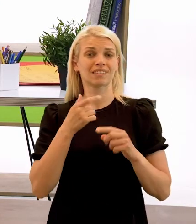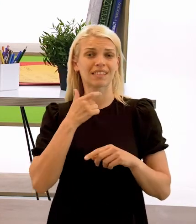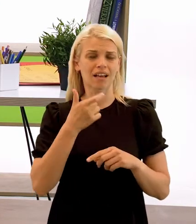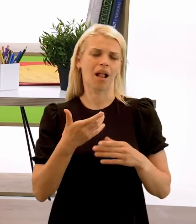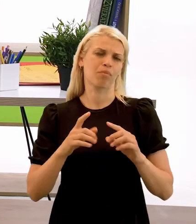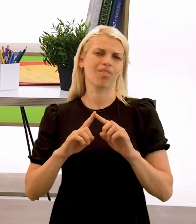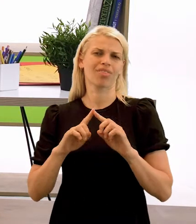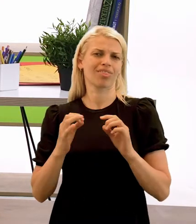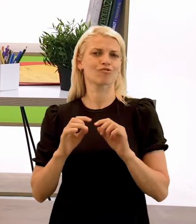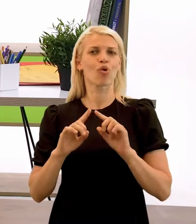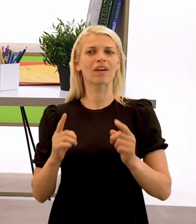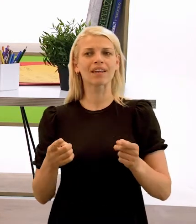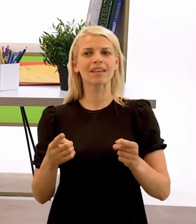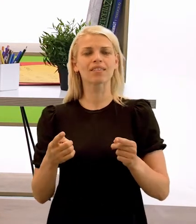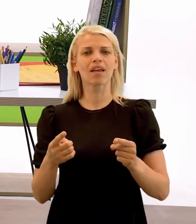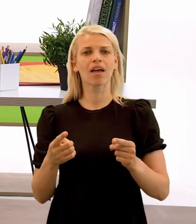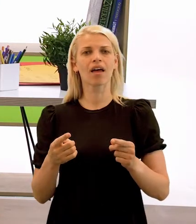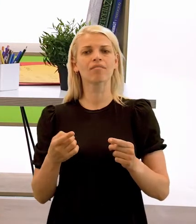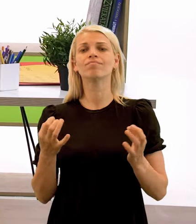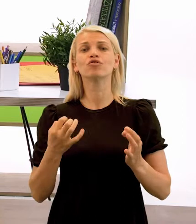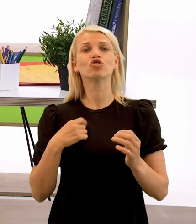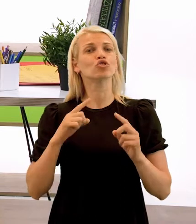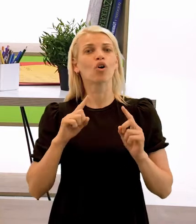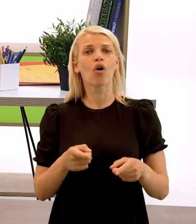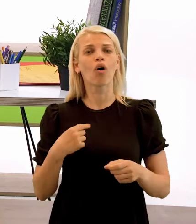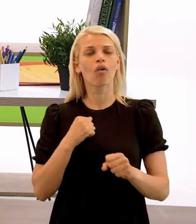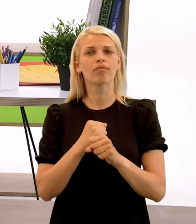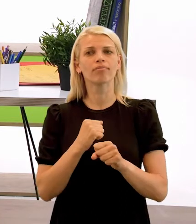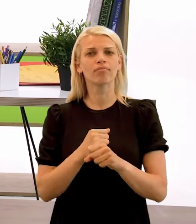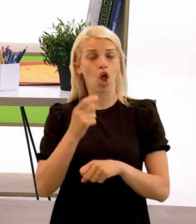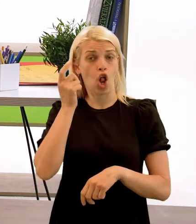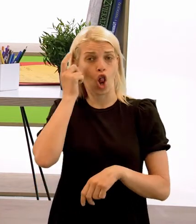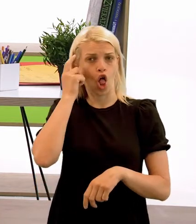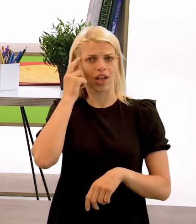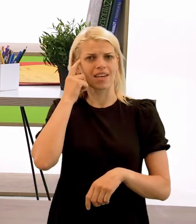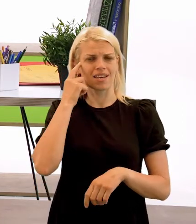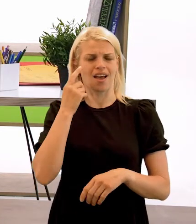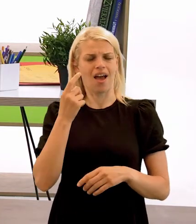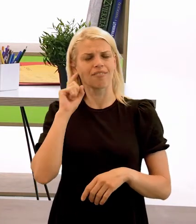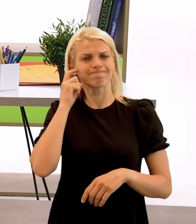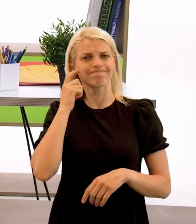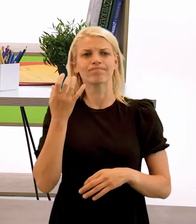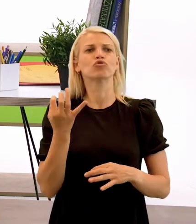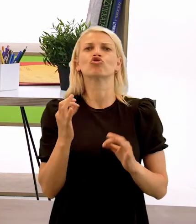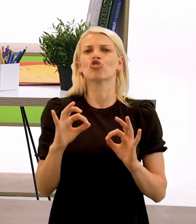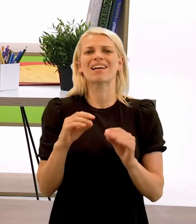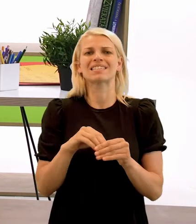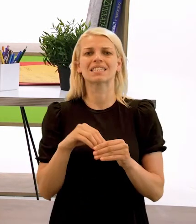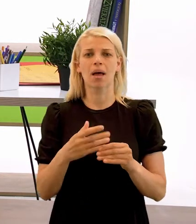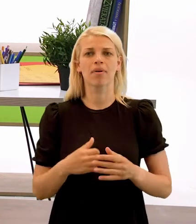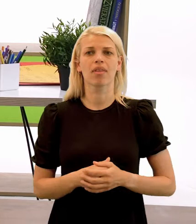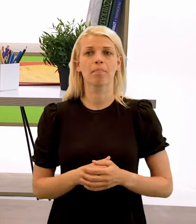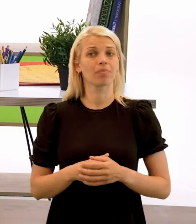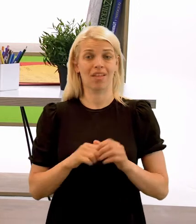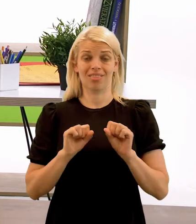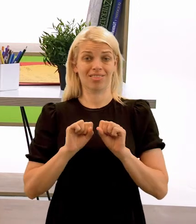niečoho iného, najmä, čo musíte urobiť, zapnúť logické myslenie. Čo to môže asi znamenať?